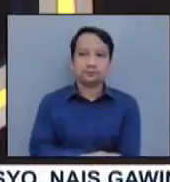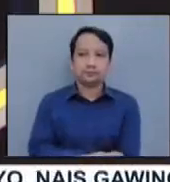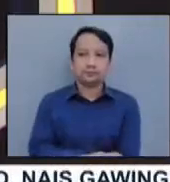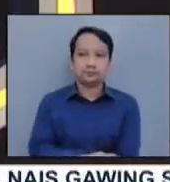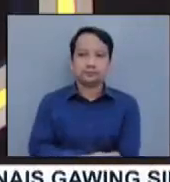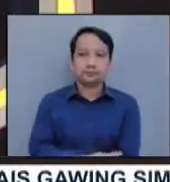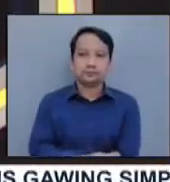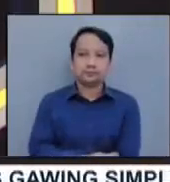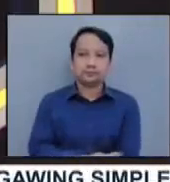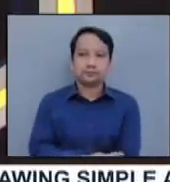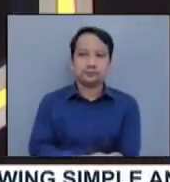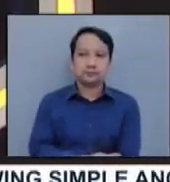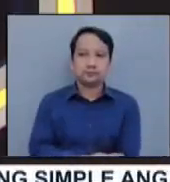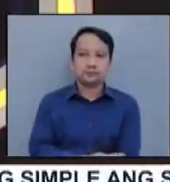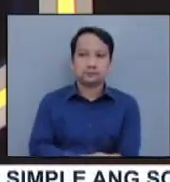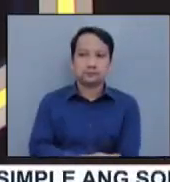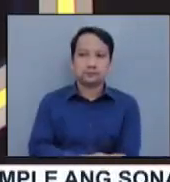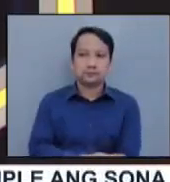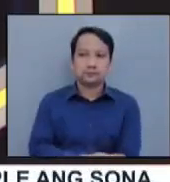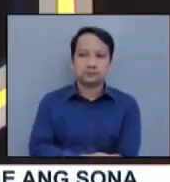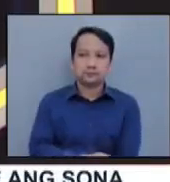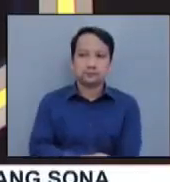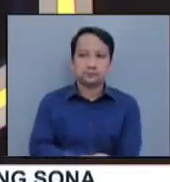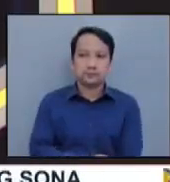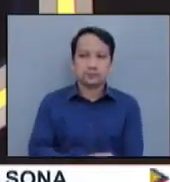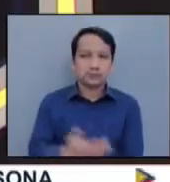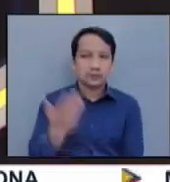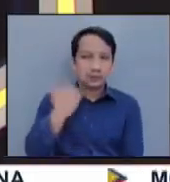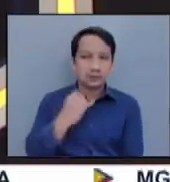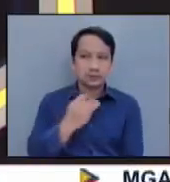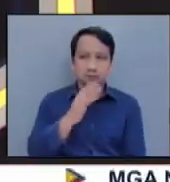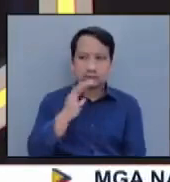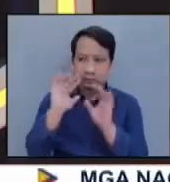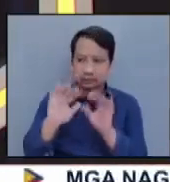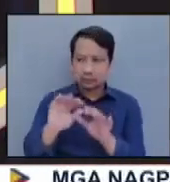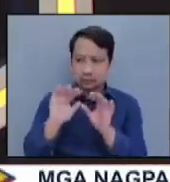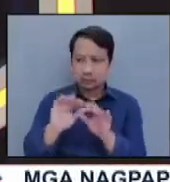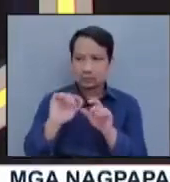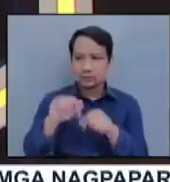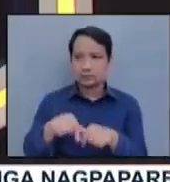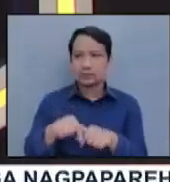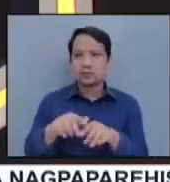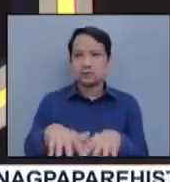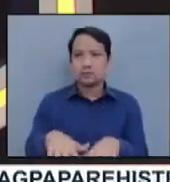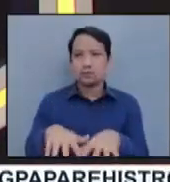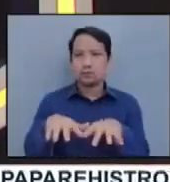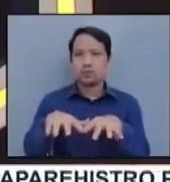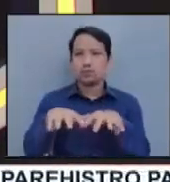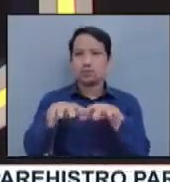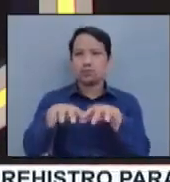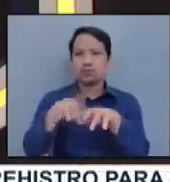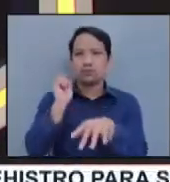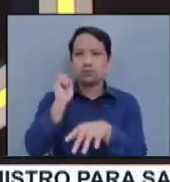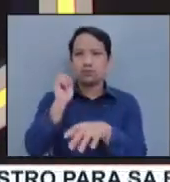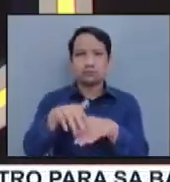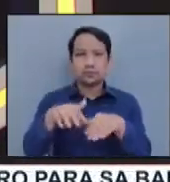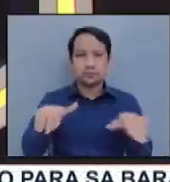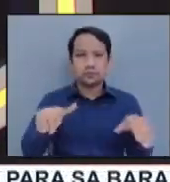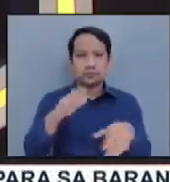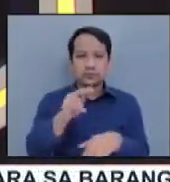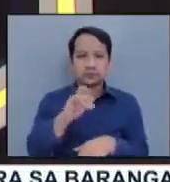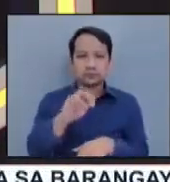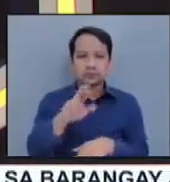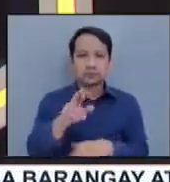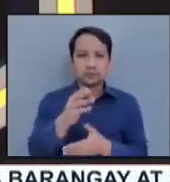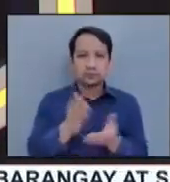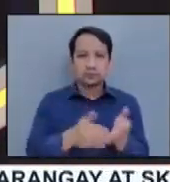Tumagal lamang ng ilang oras ang ulan nitong weekend pero matinding pagbahana ang naranasan sa ilang lugar sa Metro Manila. Dahil